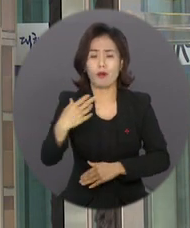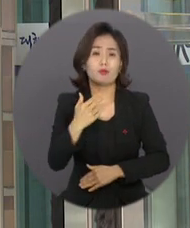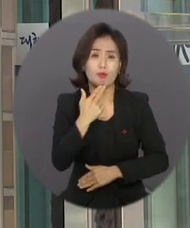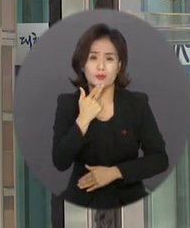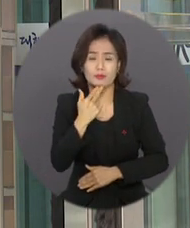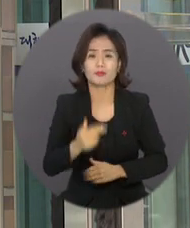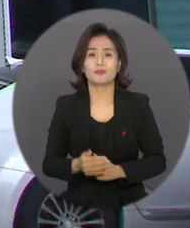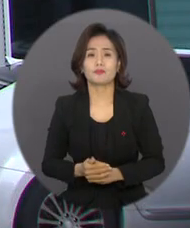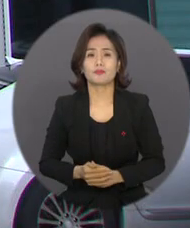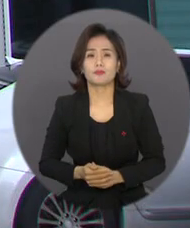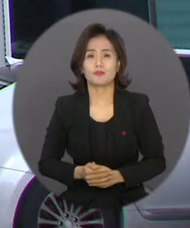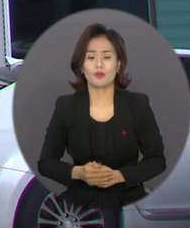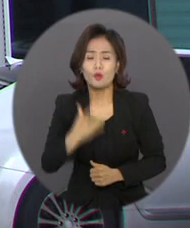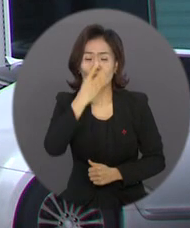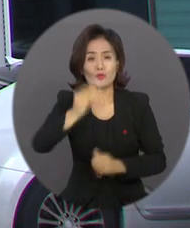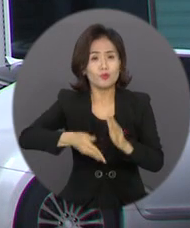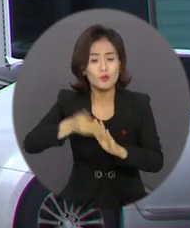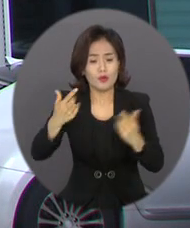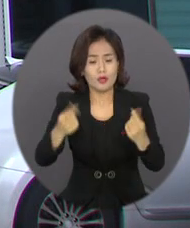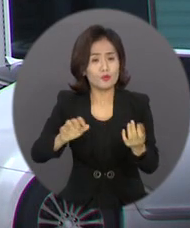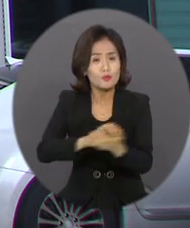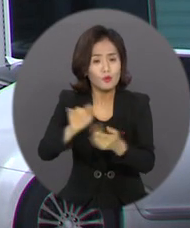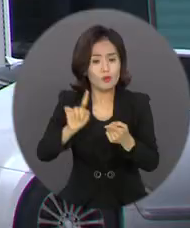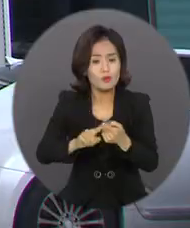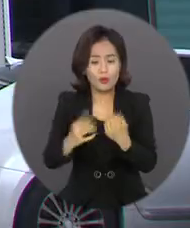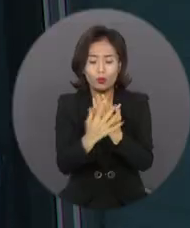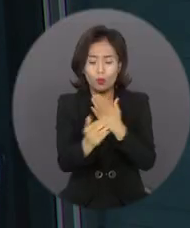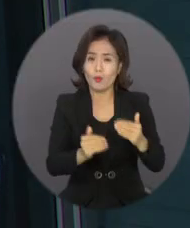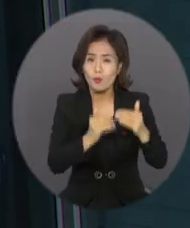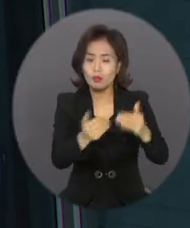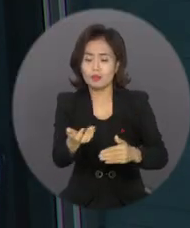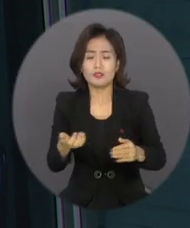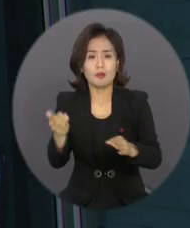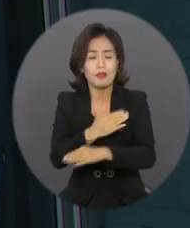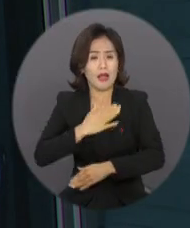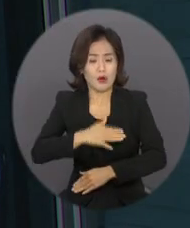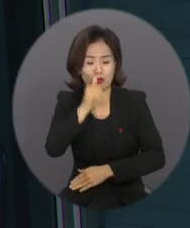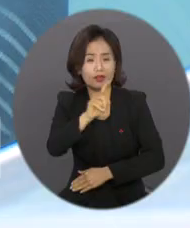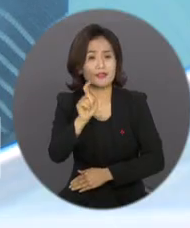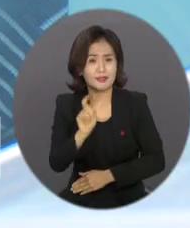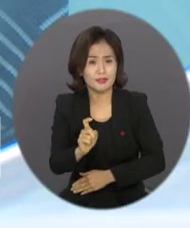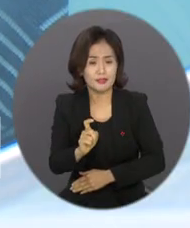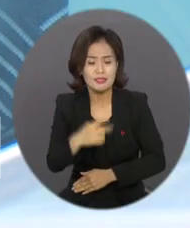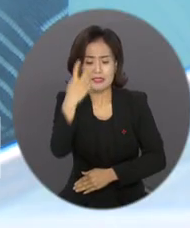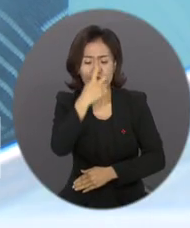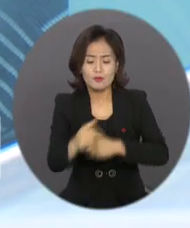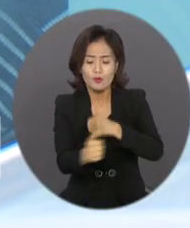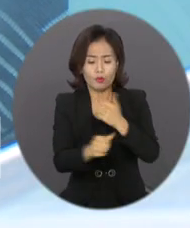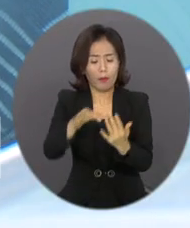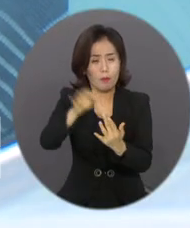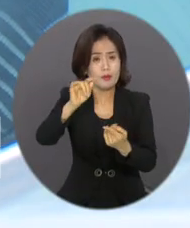밝히지 않고 있습니다 순천시가이 같은 논란을 대회 과정이나 그 전부터 알고 있었는지 심사위원